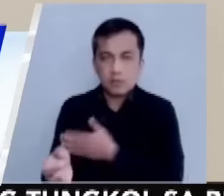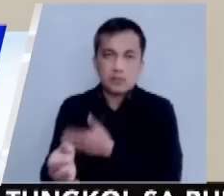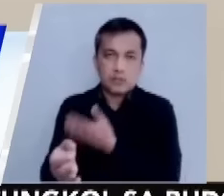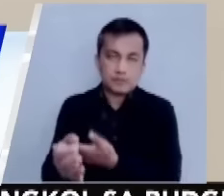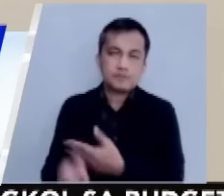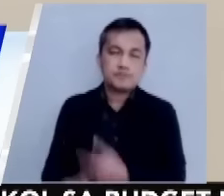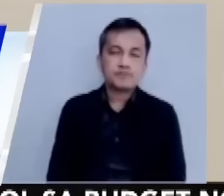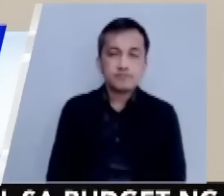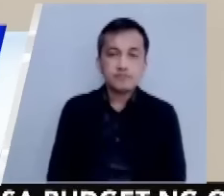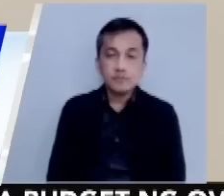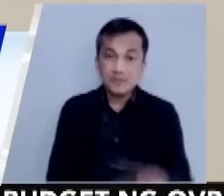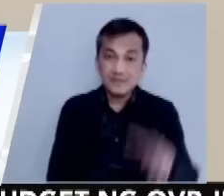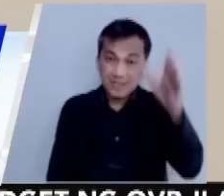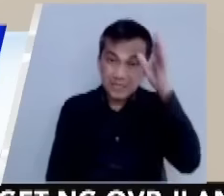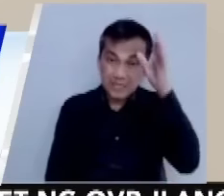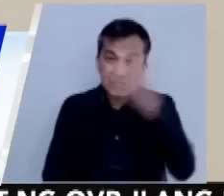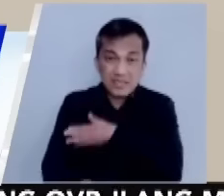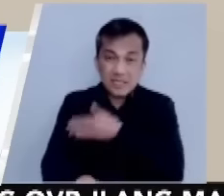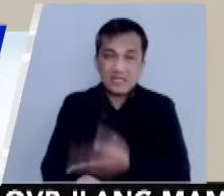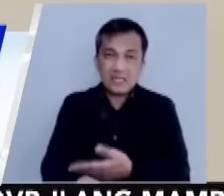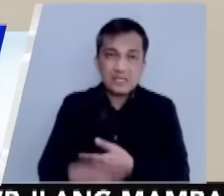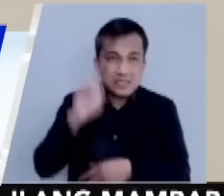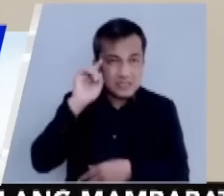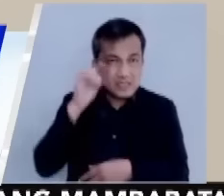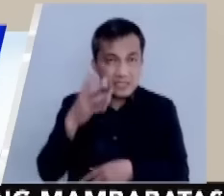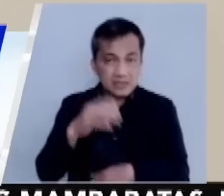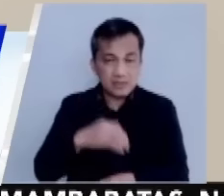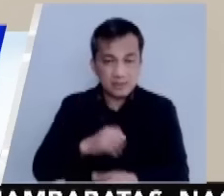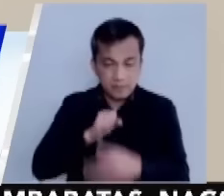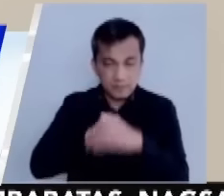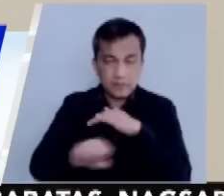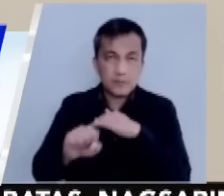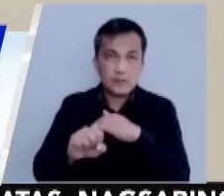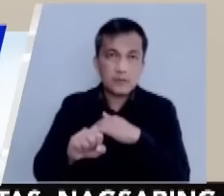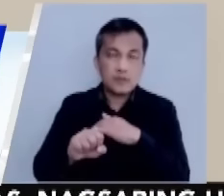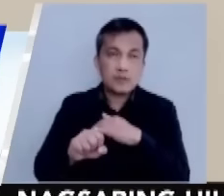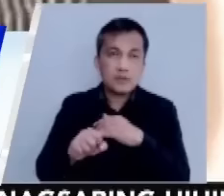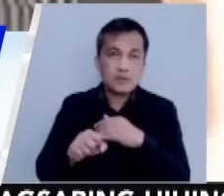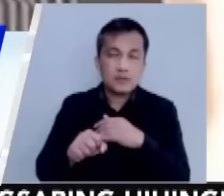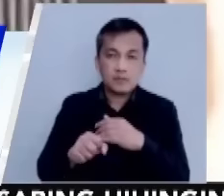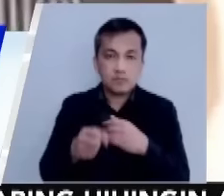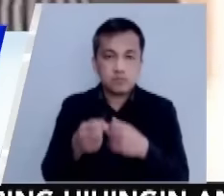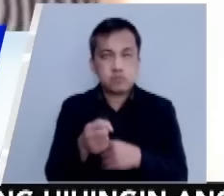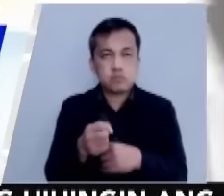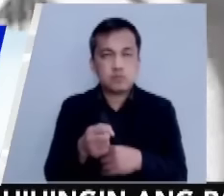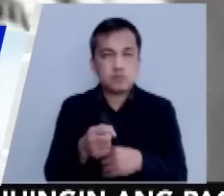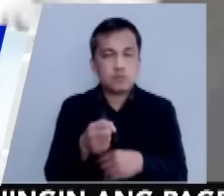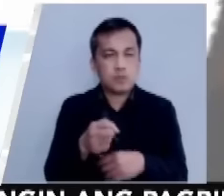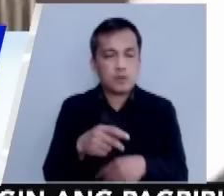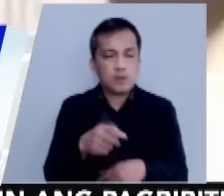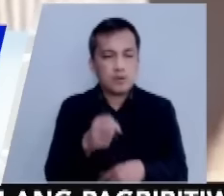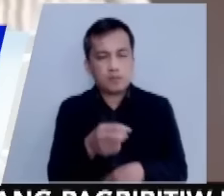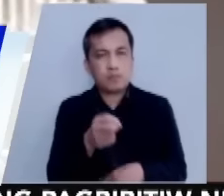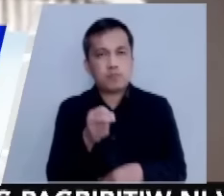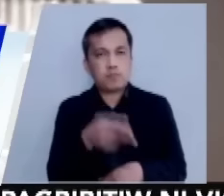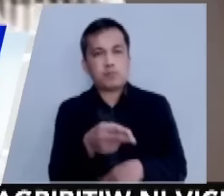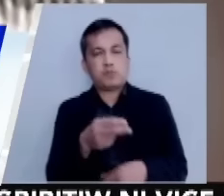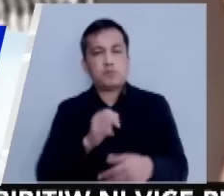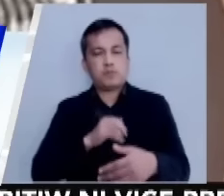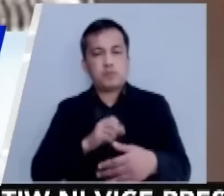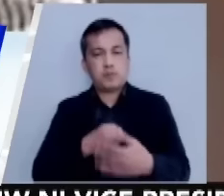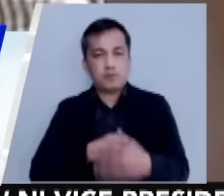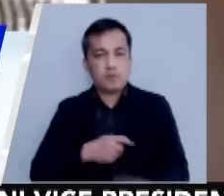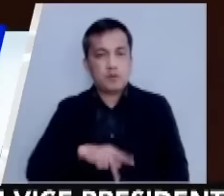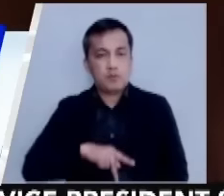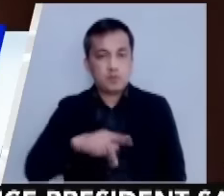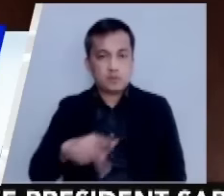ng anak niya hindi din alam na manganganak siya at parang naanakan lang yung nanay. Nasa pangangalaga na ngayon ng mga social worker